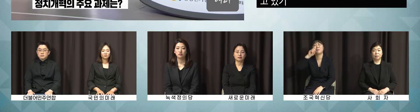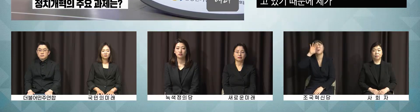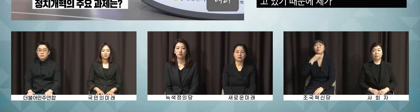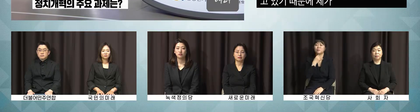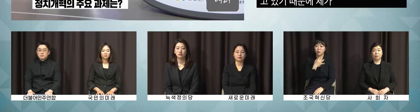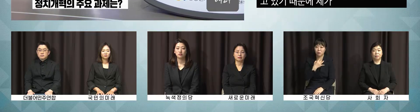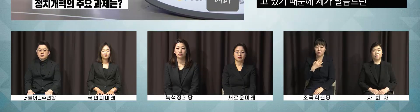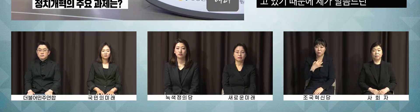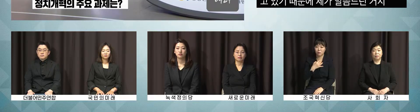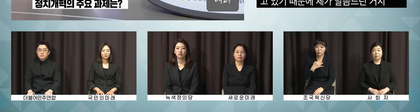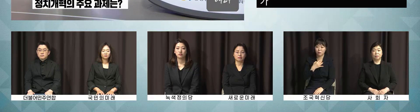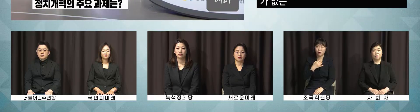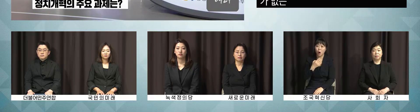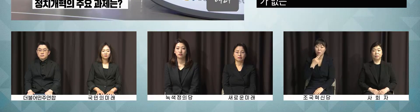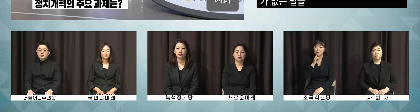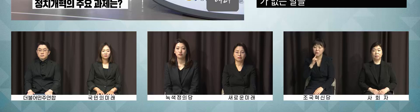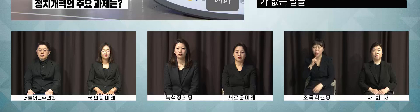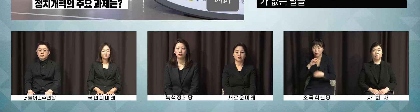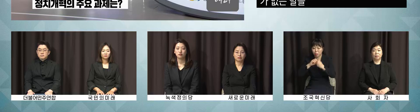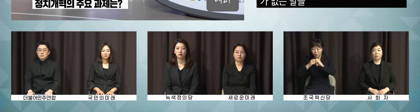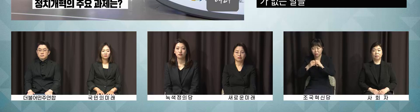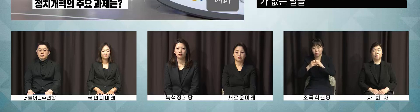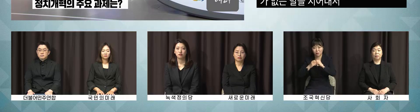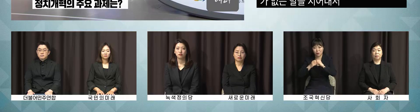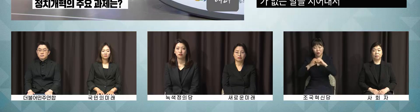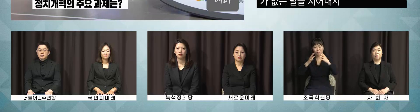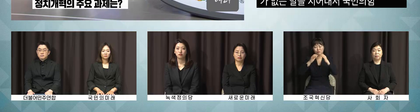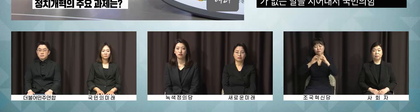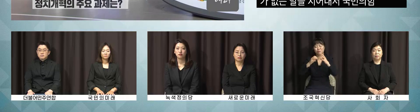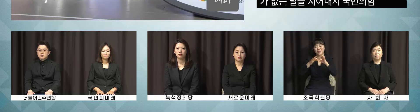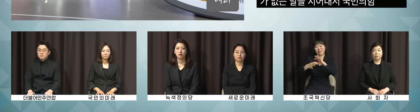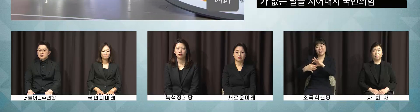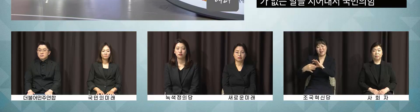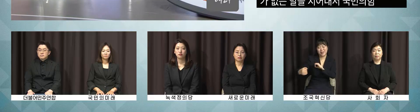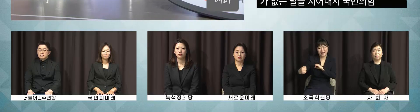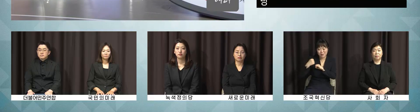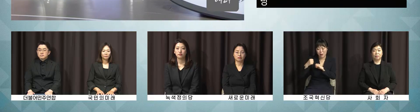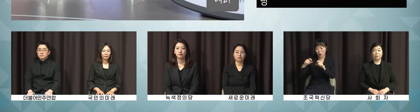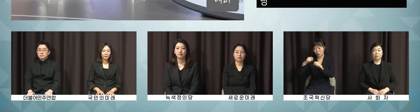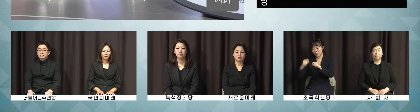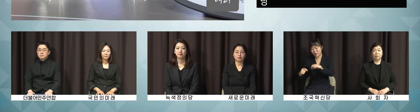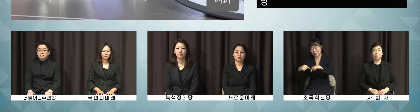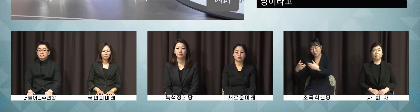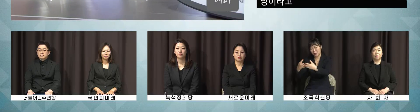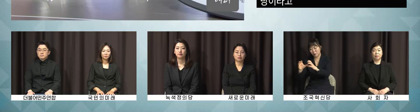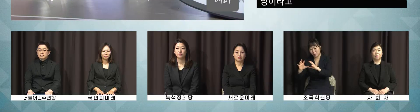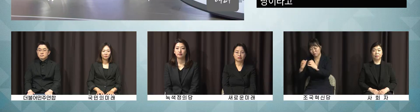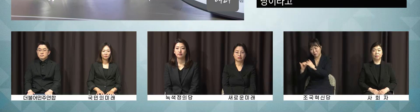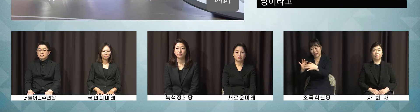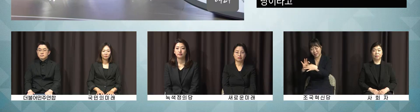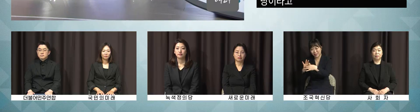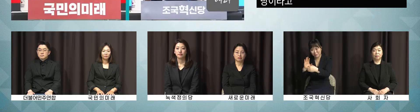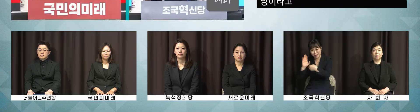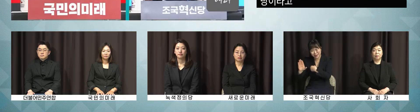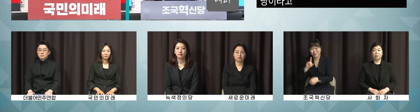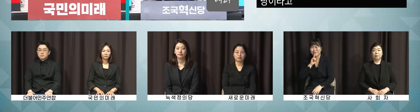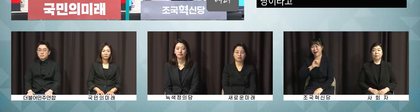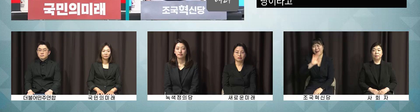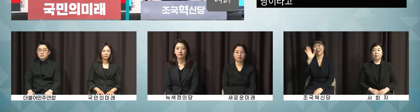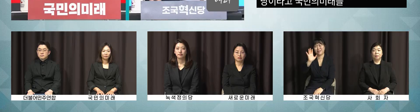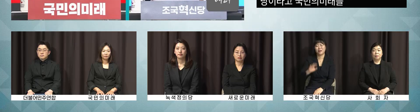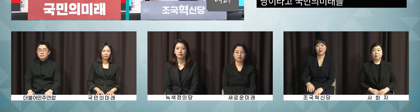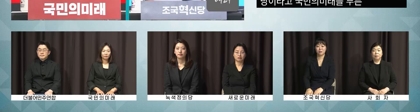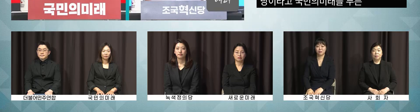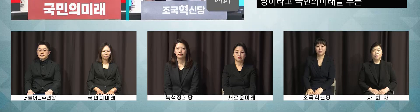거지 제가 없는 말을 지어내서 국민의힘 위성정당 라고 국민의 미래를 부른 건 아니다라는 말씀을 다시